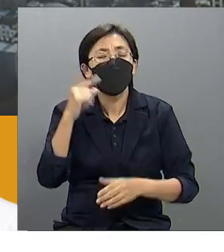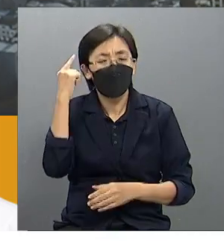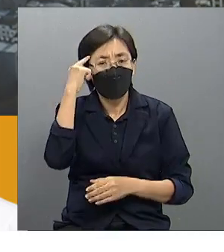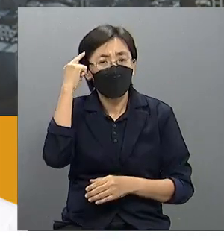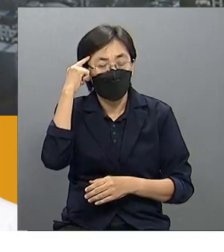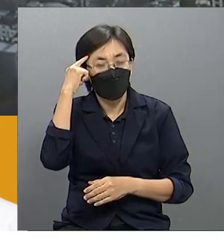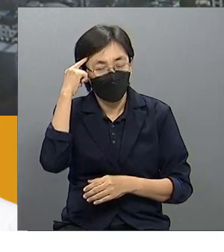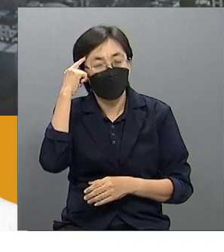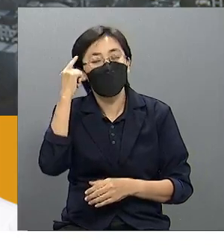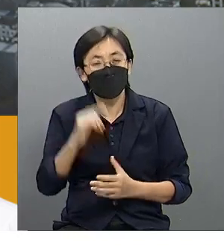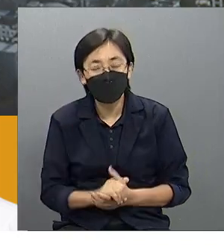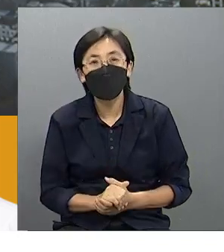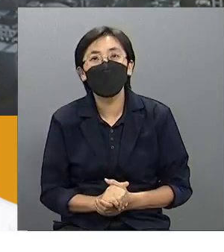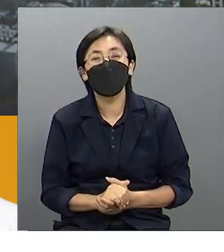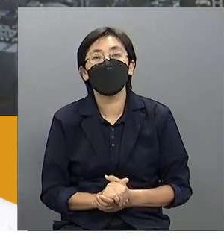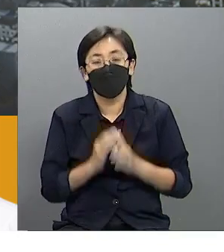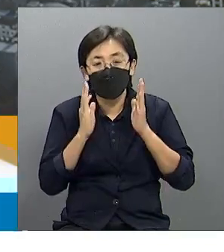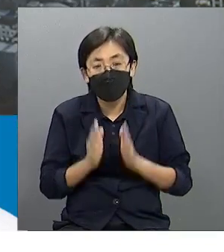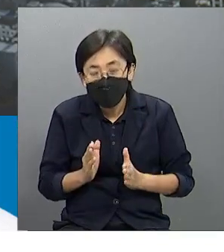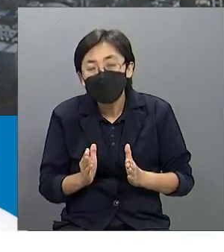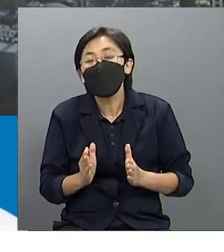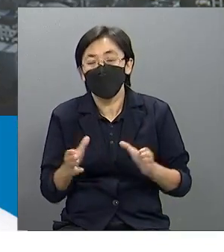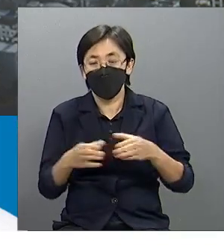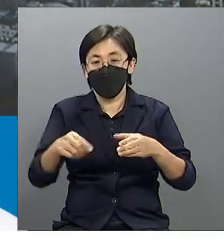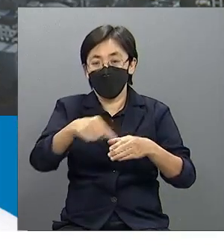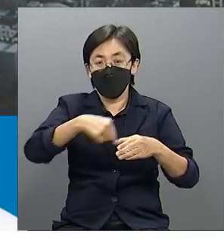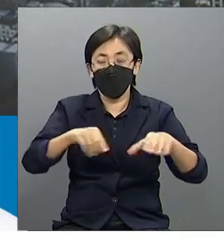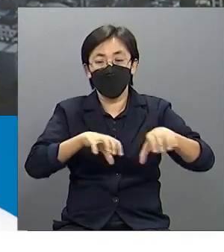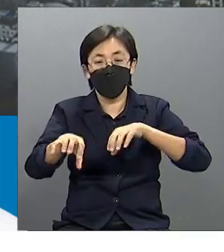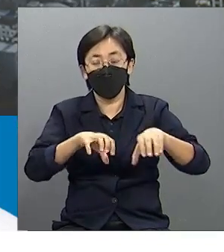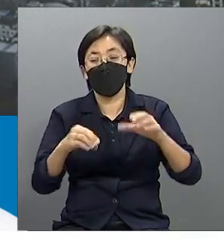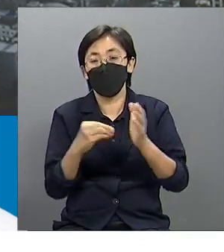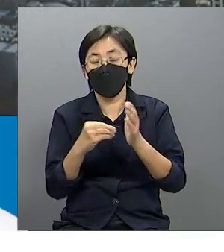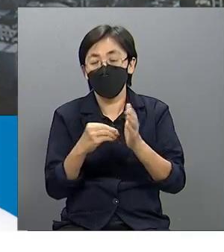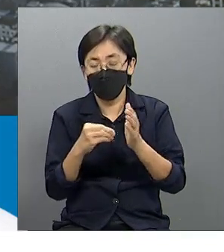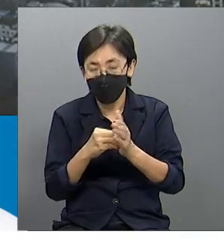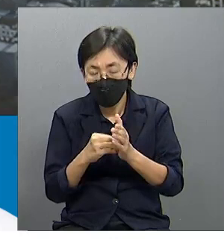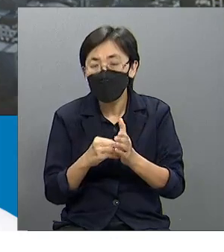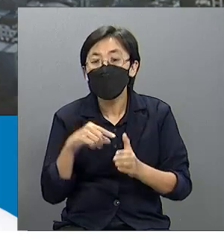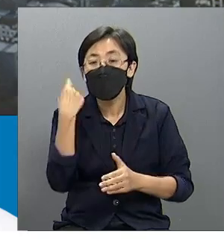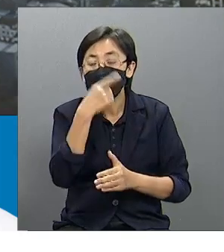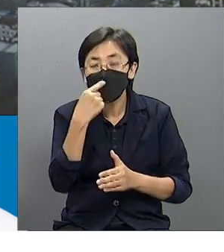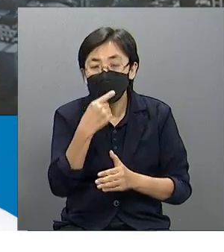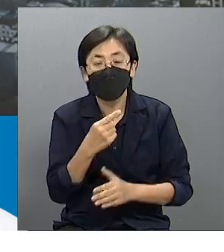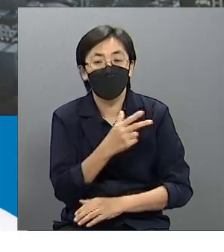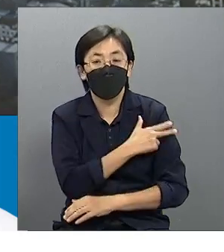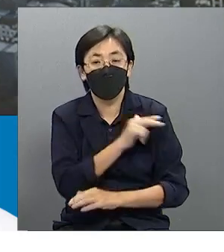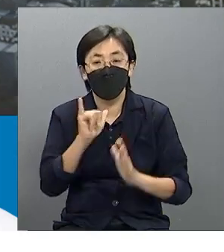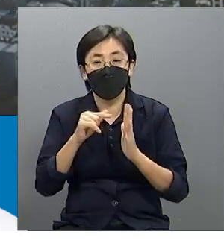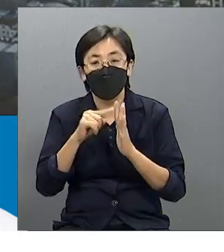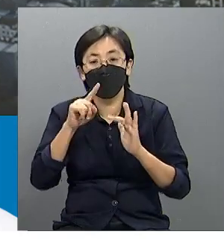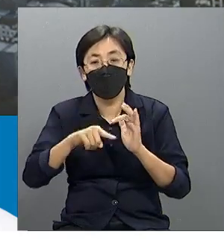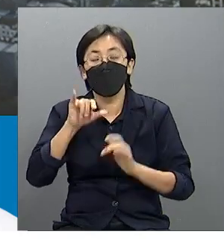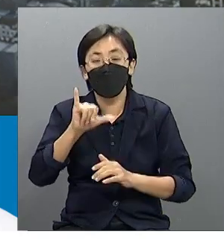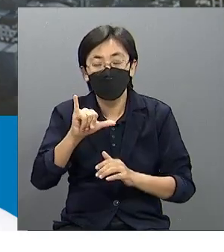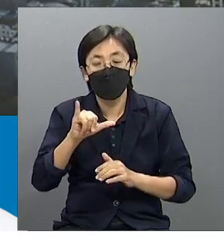จะเป็นคนที่เข้ามาอยู่ในทีมบริหารของคุณชัดชาติด้วยนะคะหนึ่งในนั้นก็คือดร.ยุ้ยหรือว่าผู้ช่วยศาสตราจ